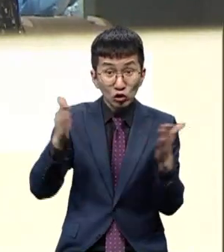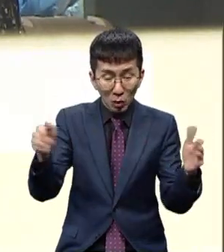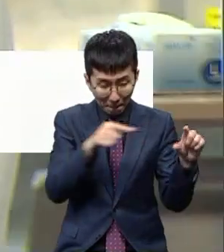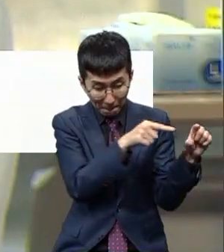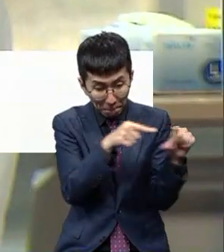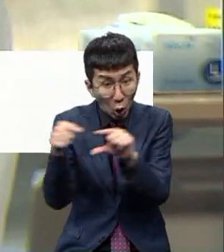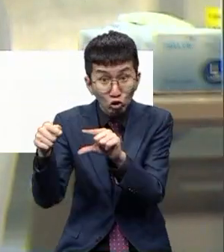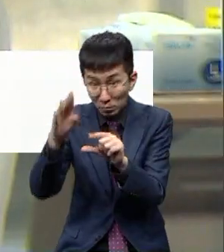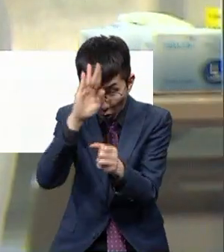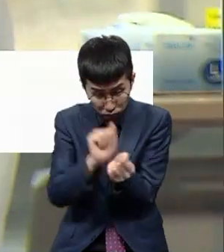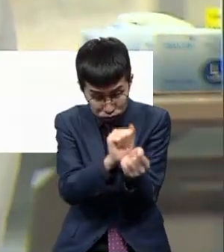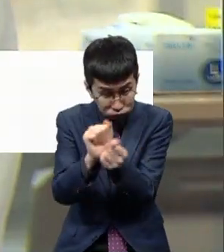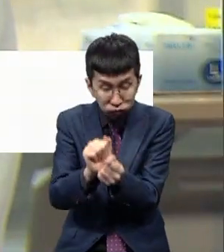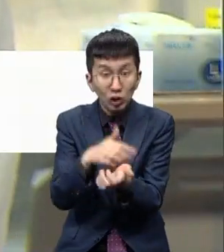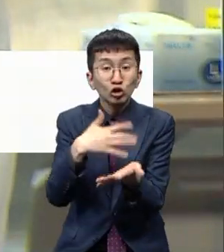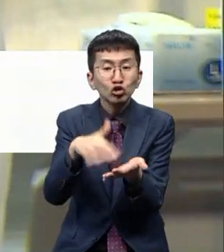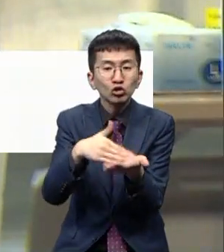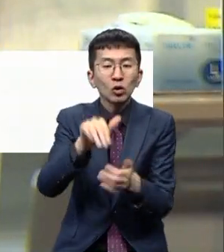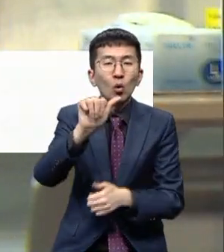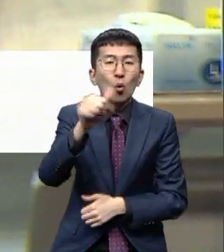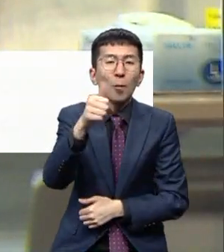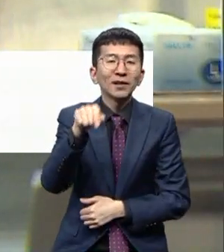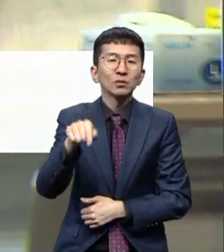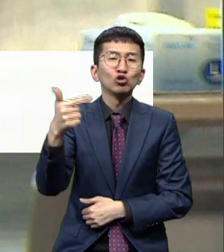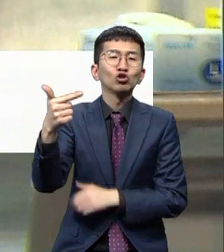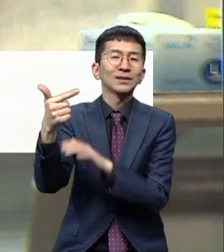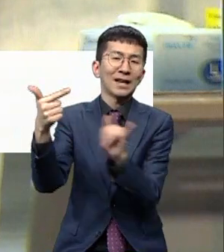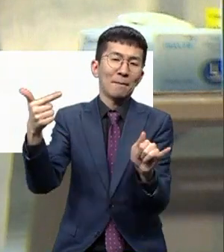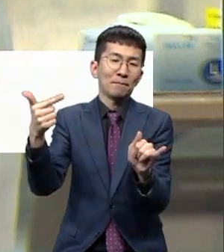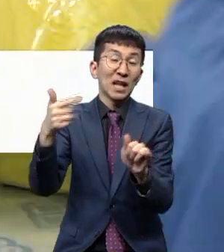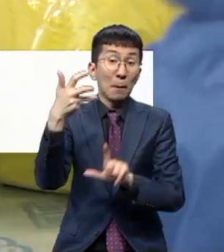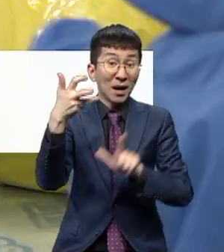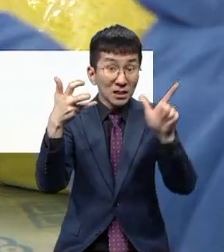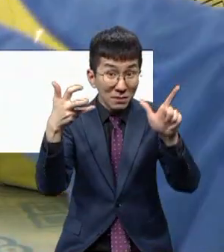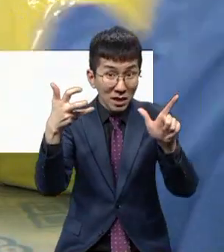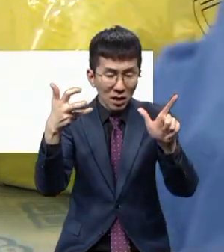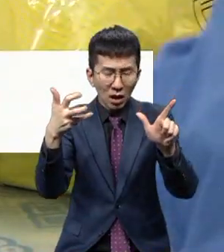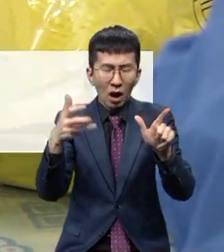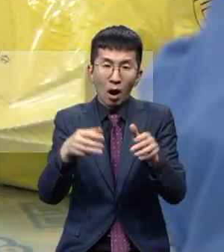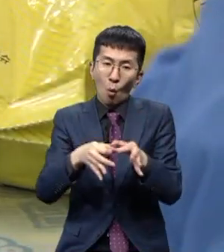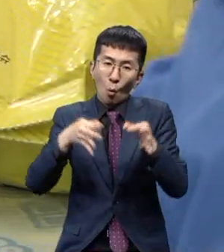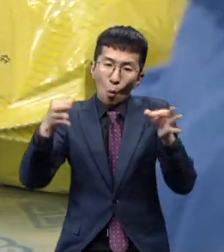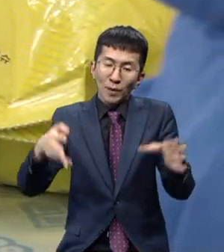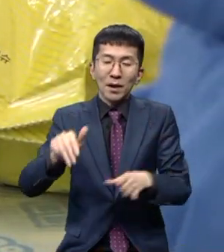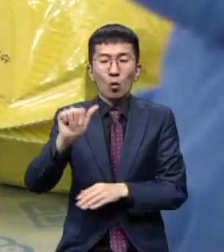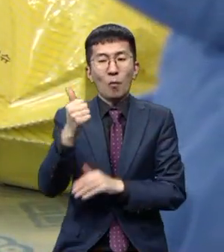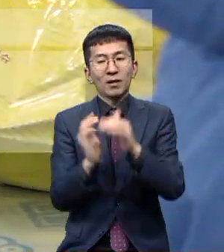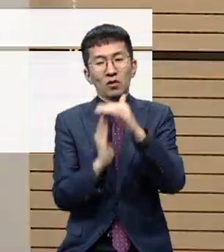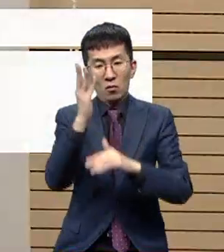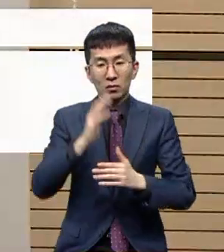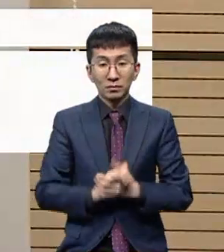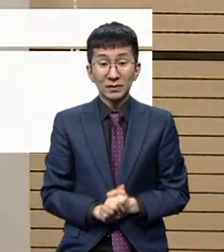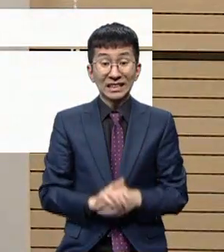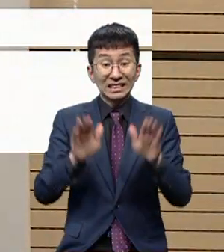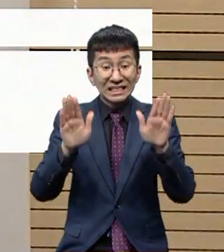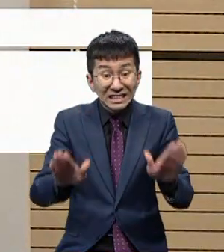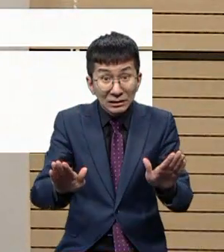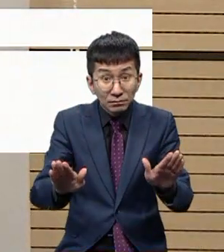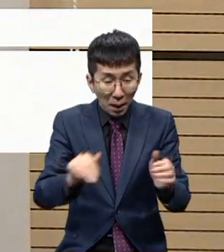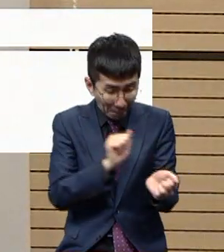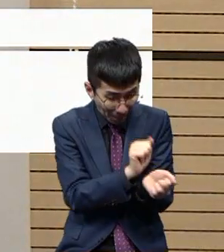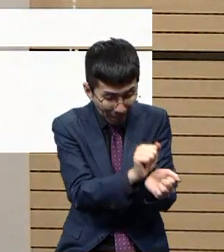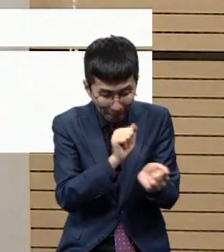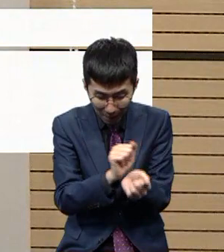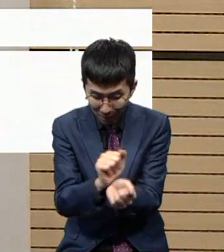국내 확진자는 500.6명으로 80일 만에 500명대로 올라섰습니다. 현재의 그 감염의 패턴은